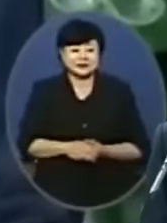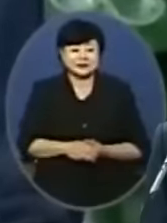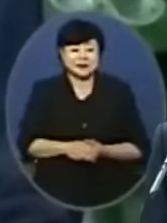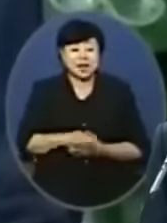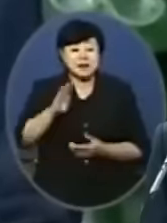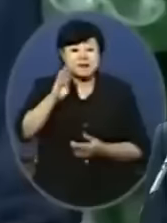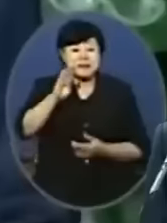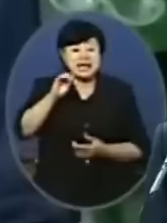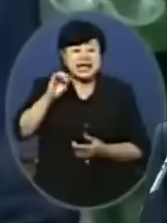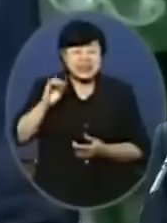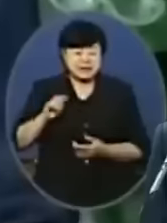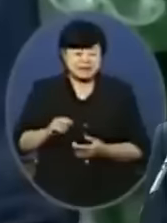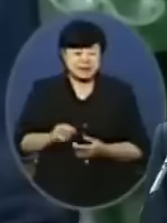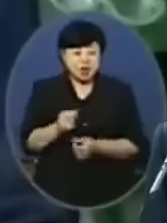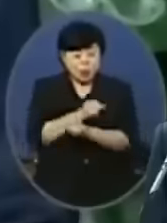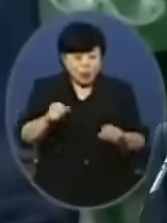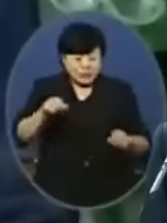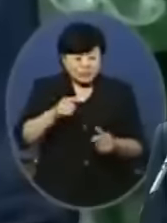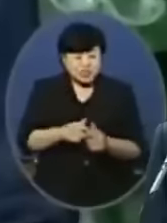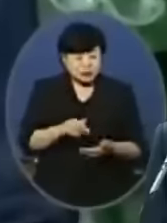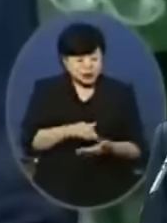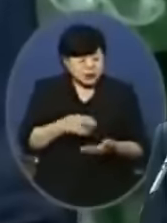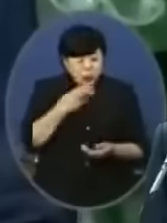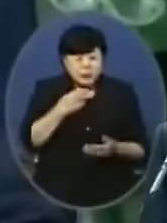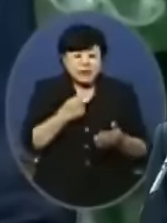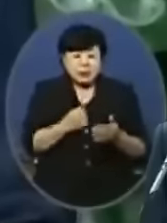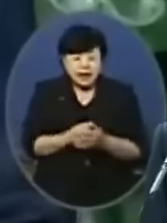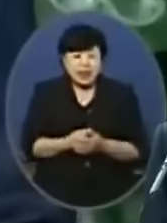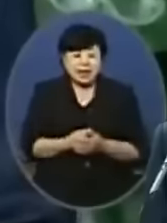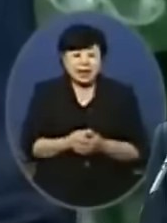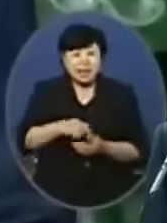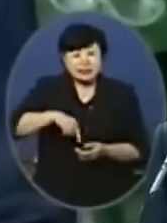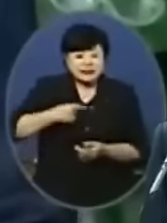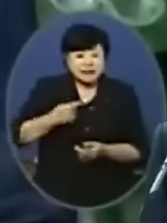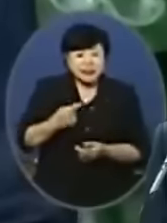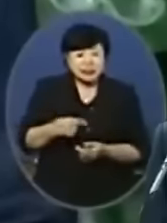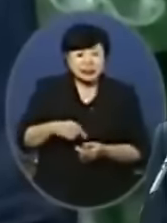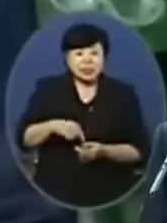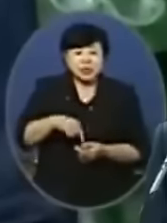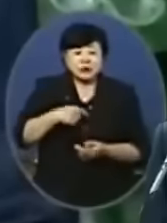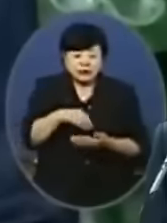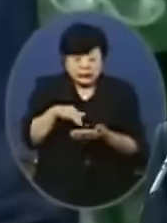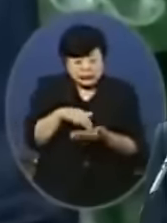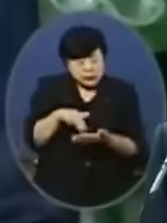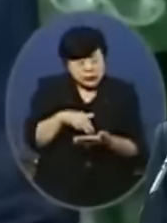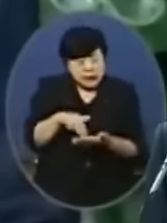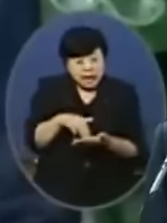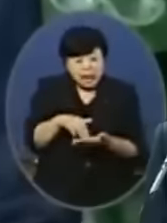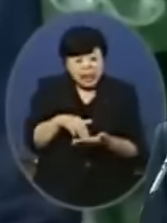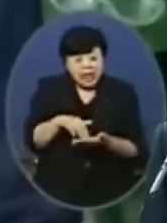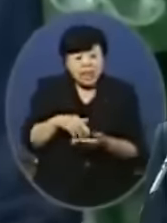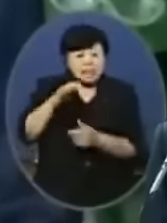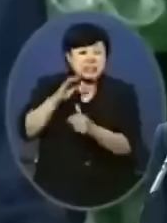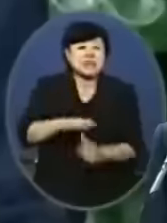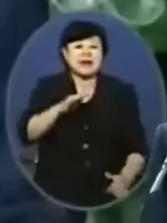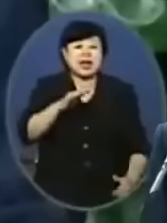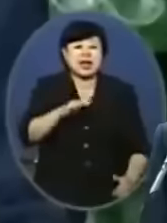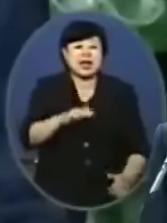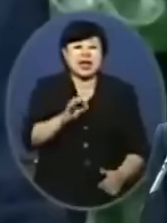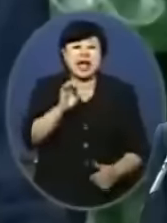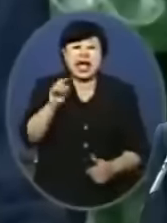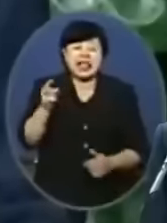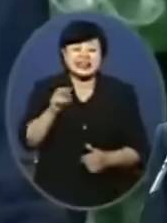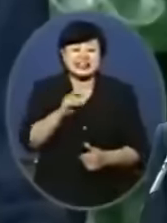빌립은 광야에 나갔어도 예수님을 계산에 안 넣고 자기 혼자만 계산하니까 실패했지요.